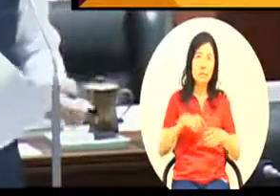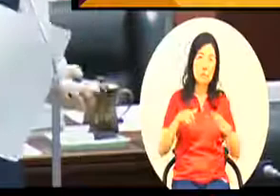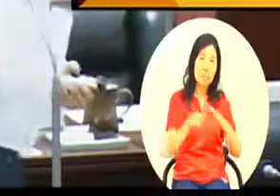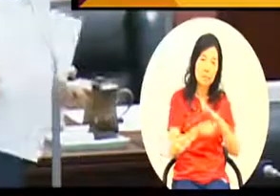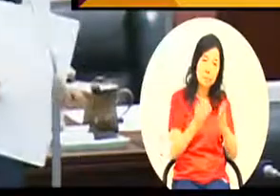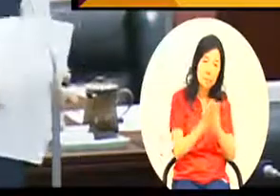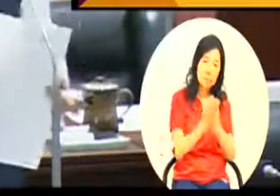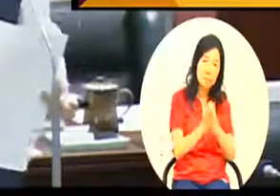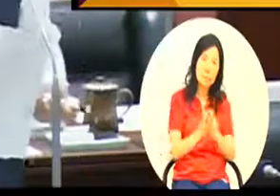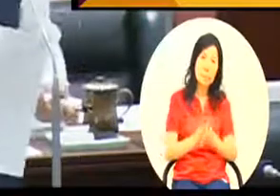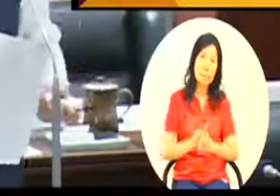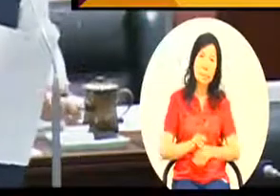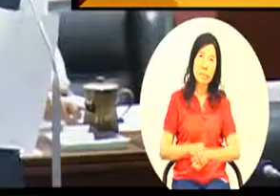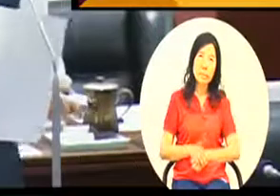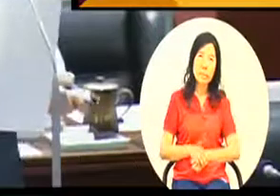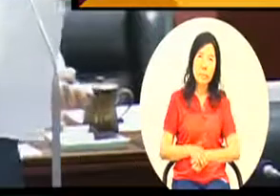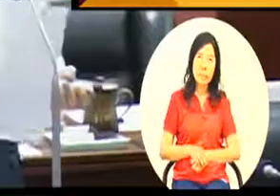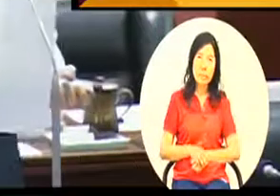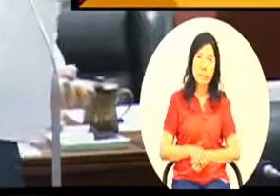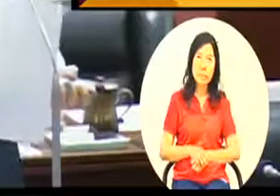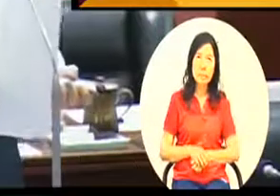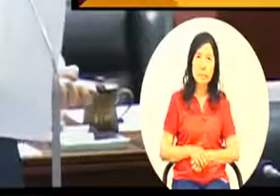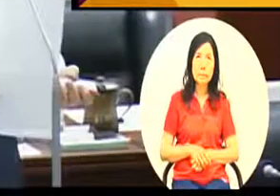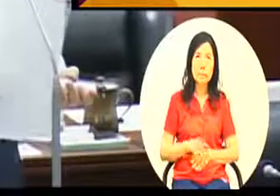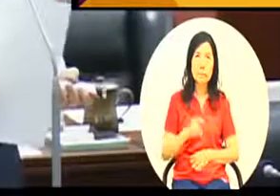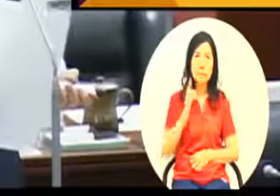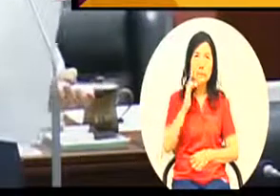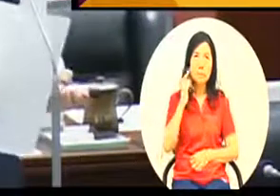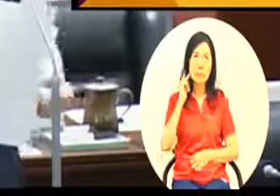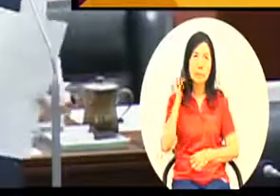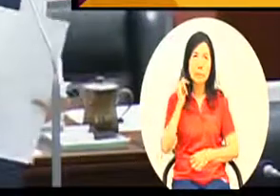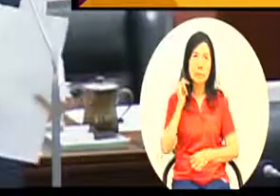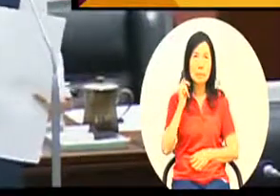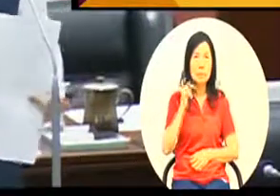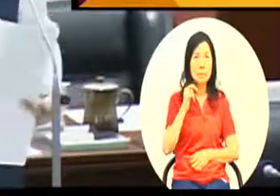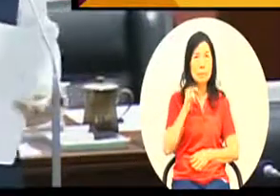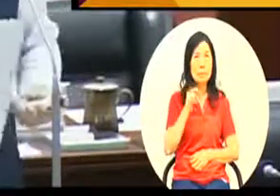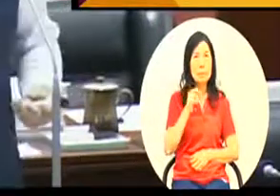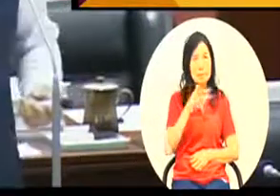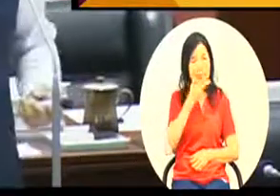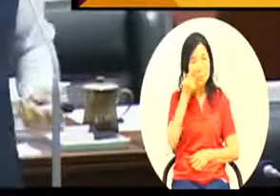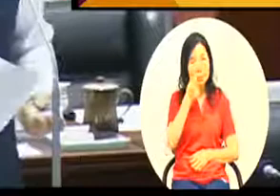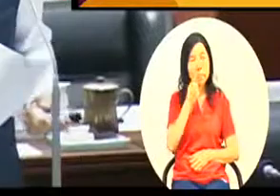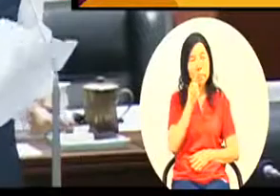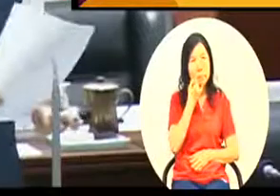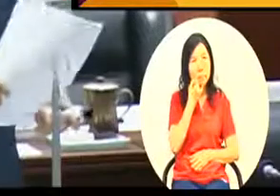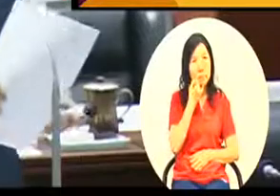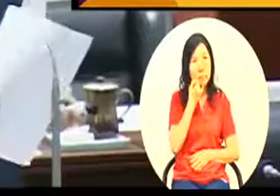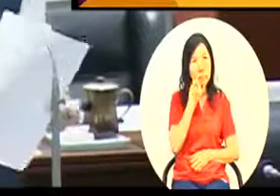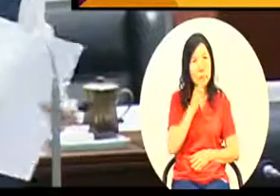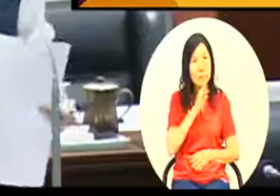是增加父母那个父母亲的方便吗？所以这个